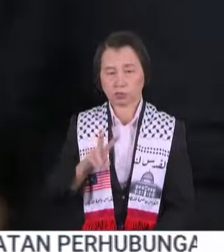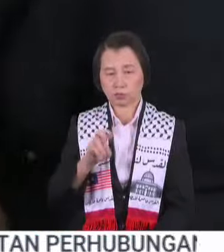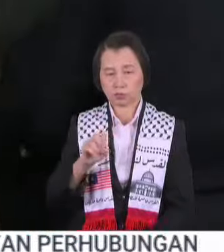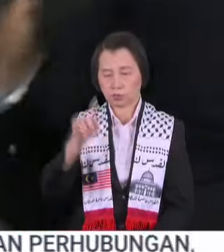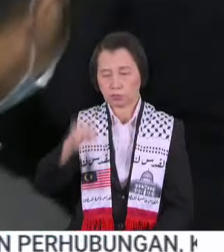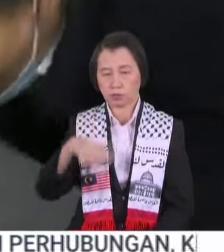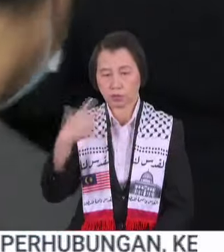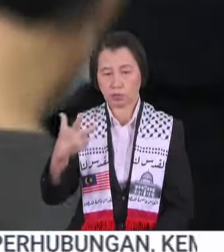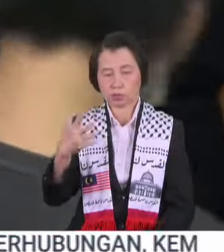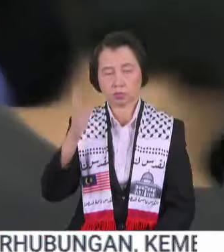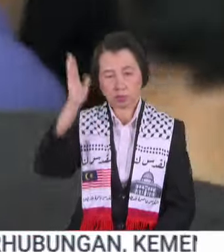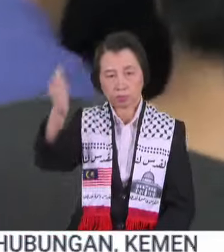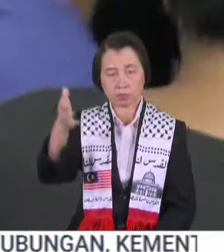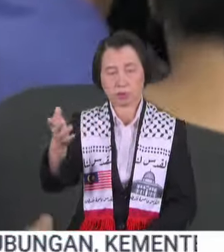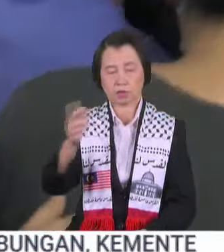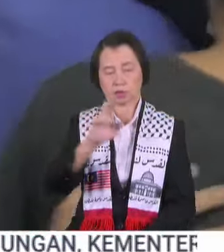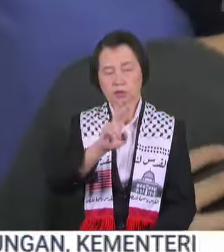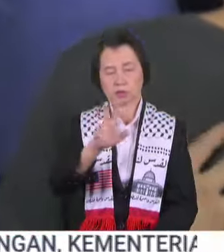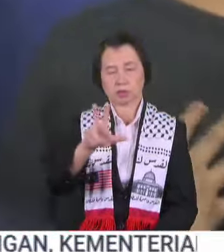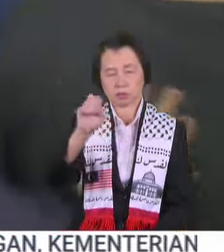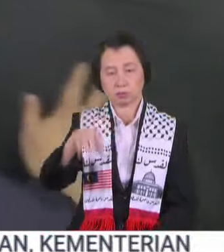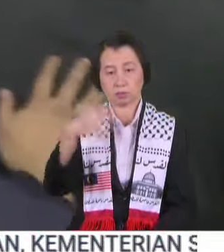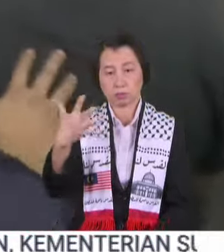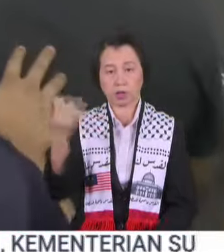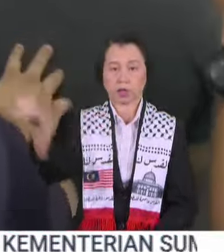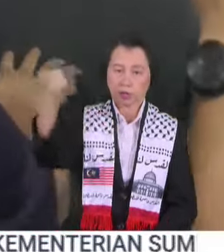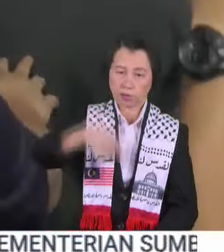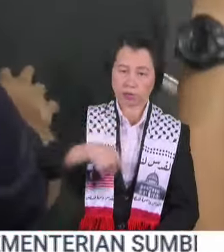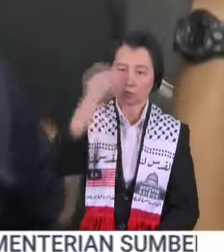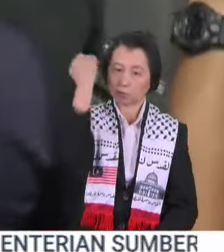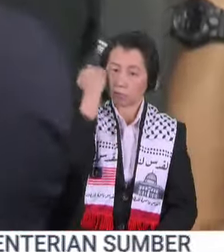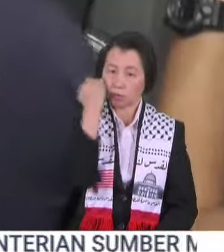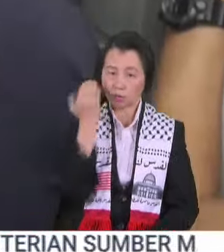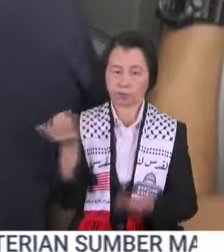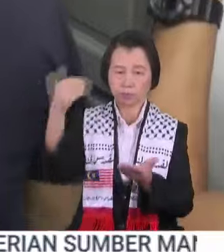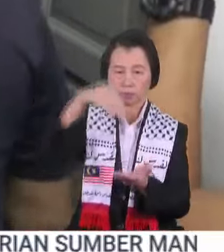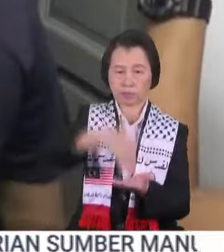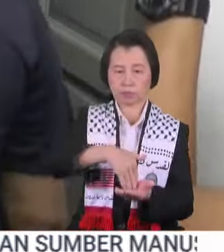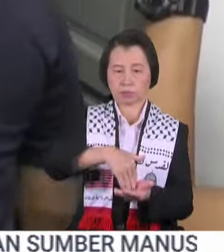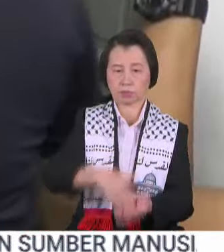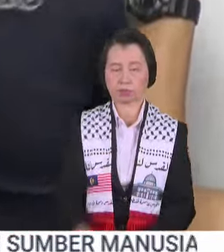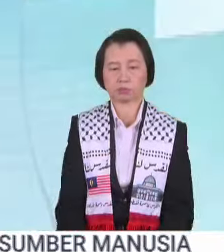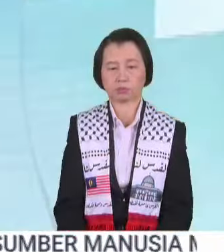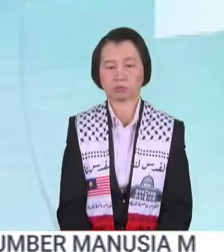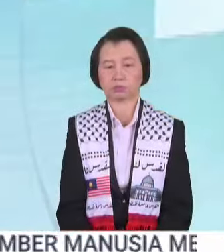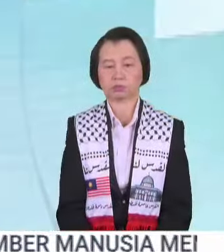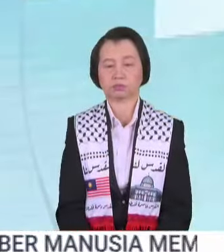23 Mei hadapan ditetapkan sebagai tarikh sebutan semula kes.